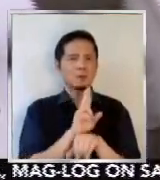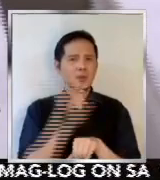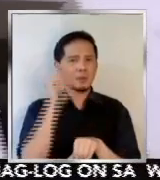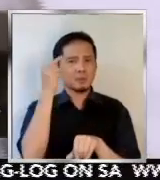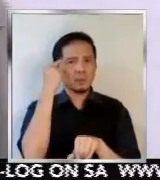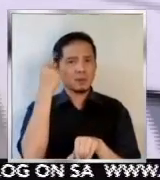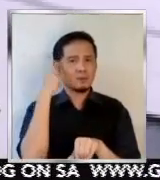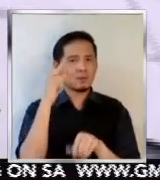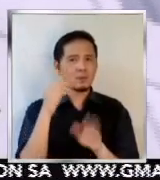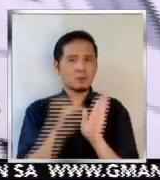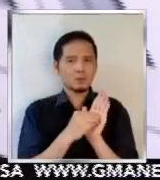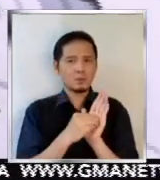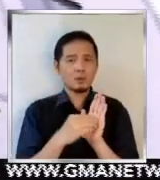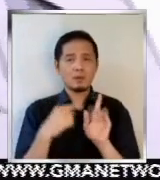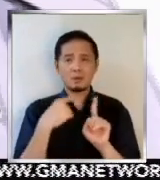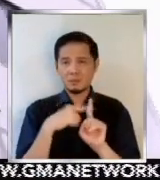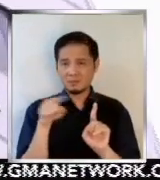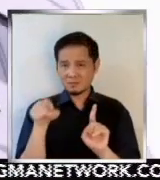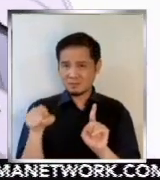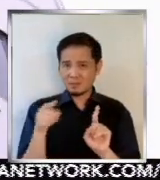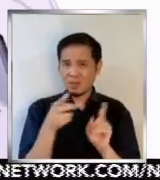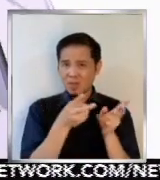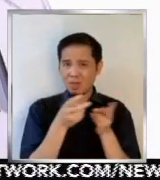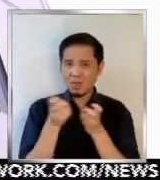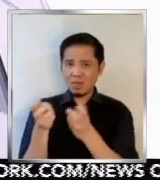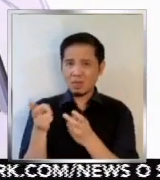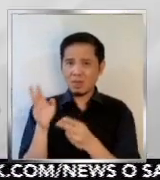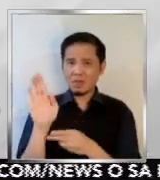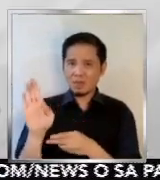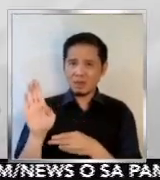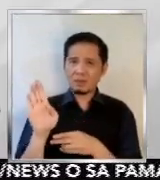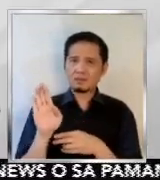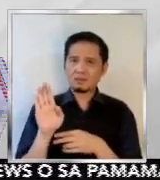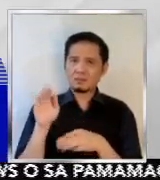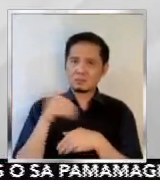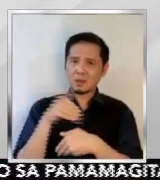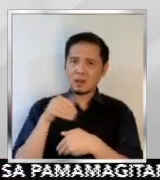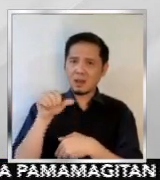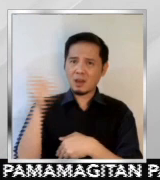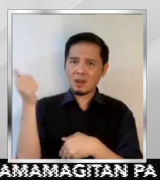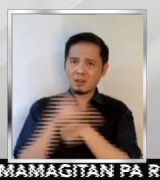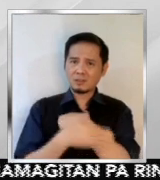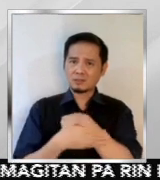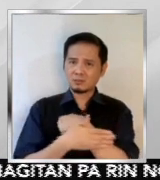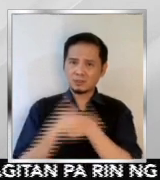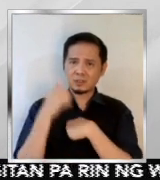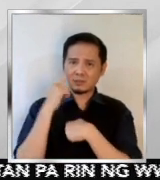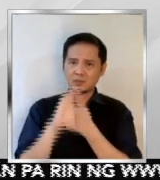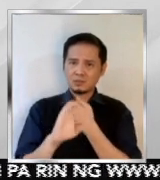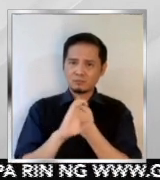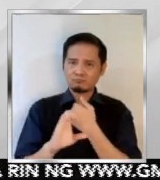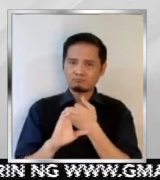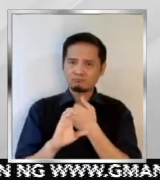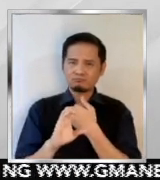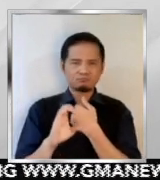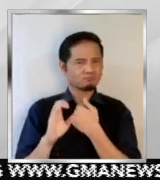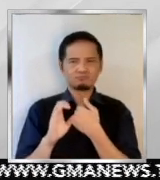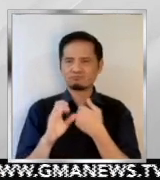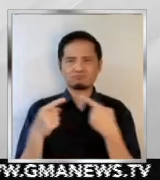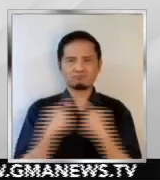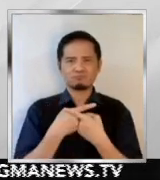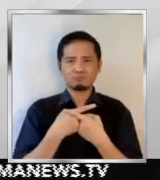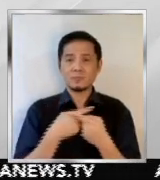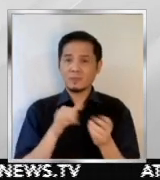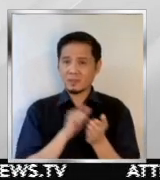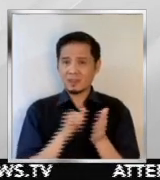MTD Malaysia na kumita ng mahigit 2 bilyon sa kontrata? Sa isang pahayag, sinabi ng BCDA na legal at above board